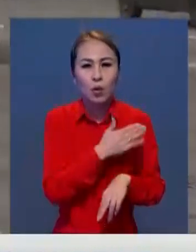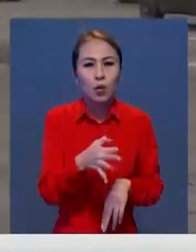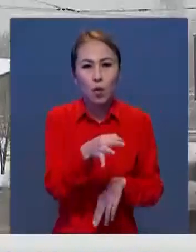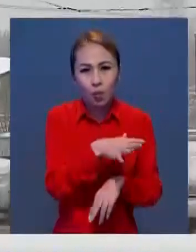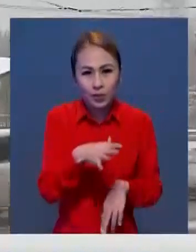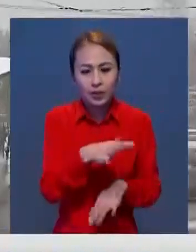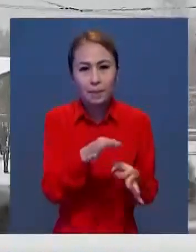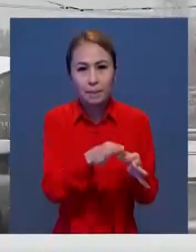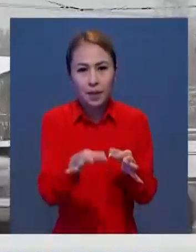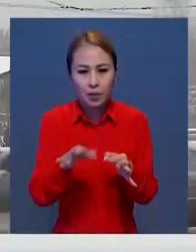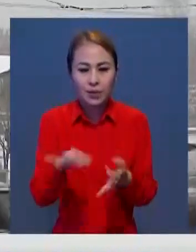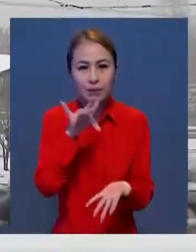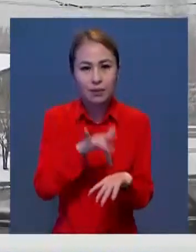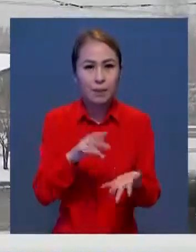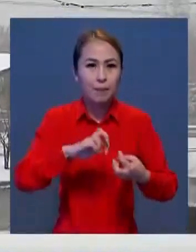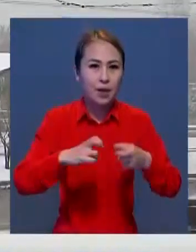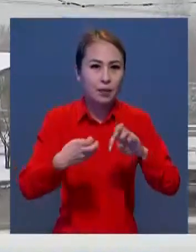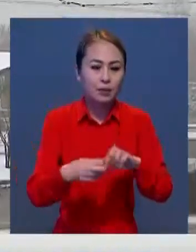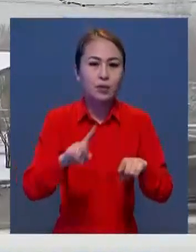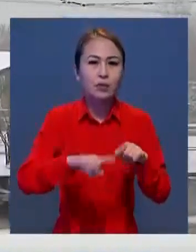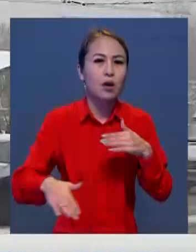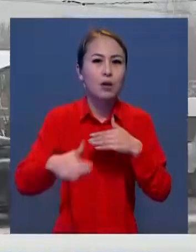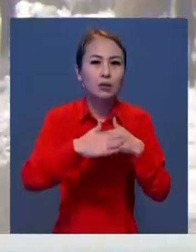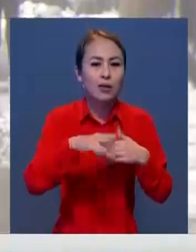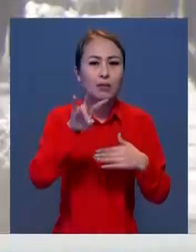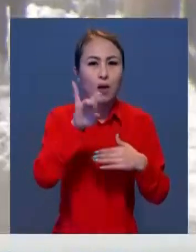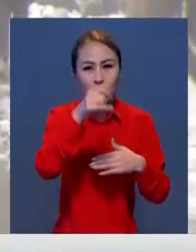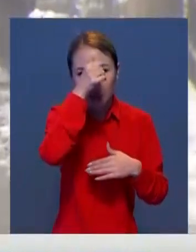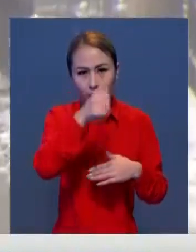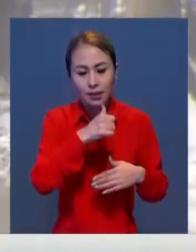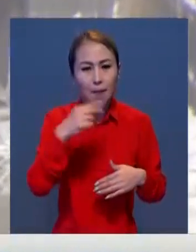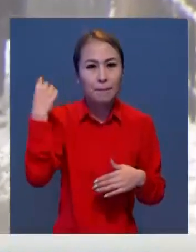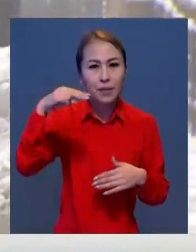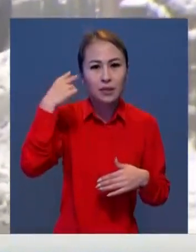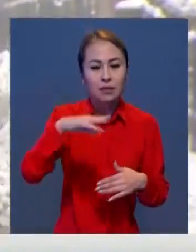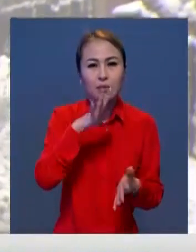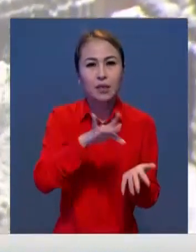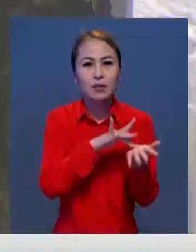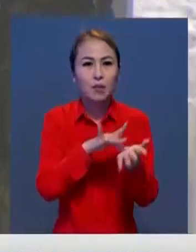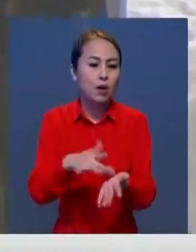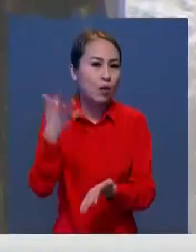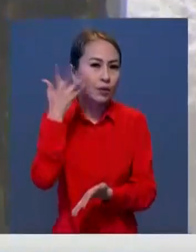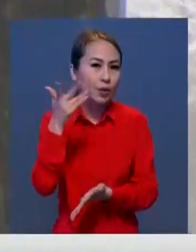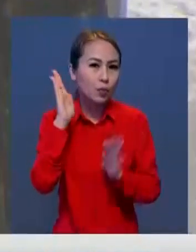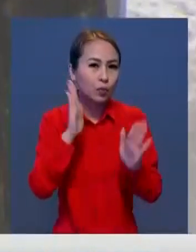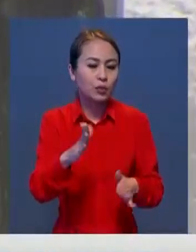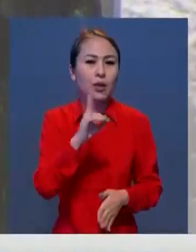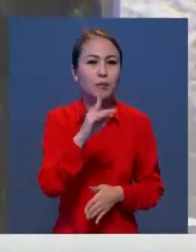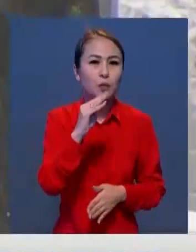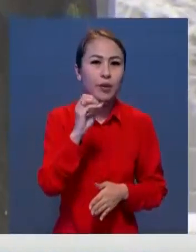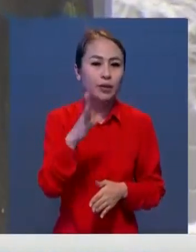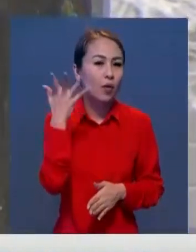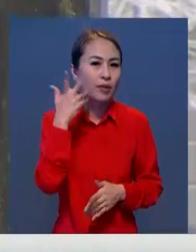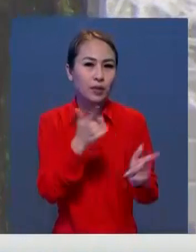пен мегаполиске ортақ мәселелер алдағы наурыз айында жасалатын президент сапары кезінде талқыланбақ. Қасым Жомарт Тоқаев сапарға